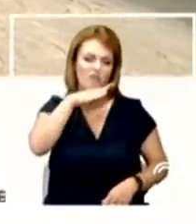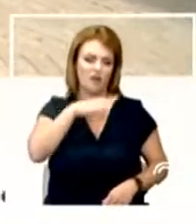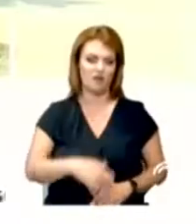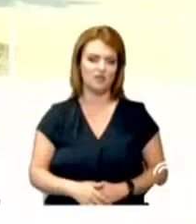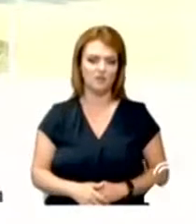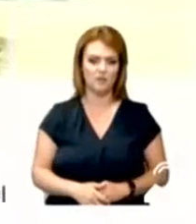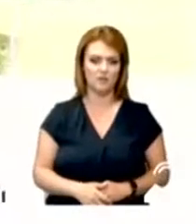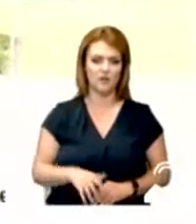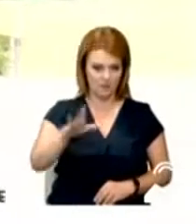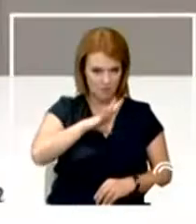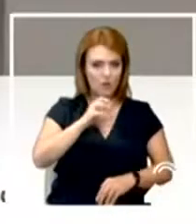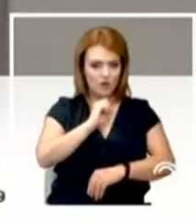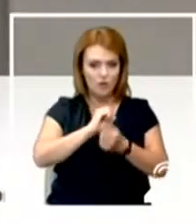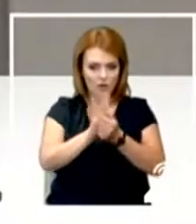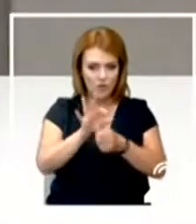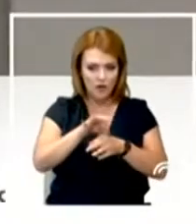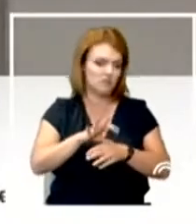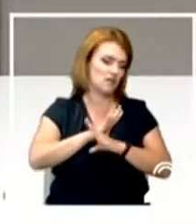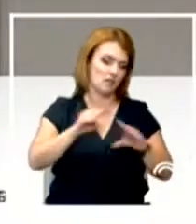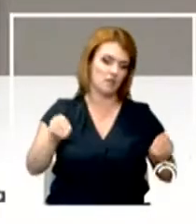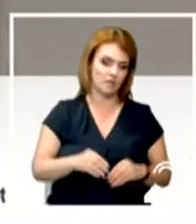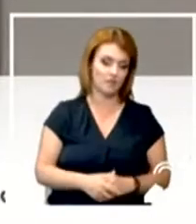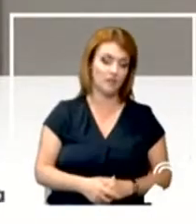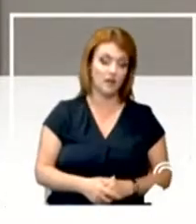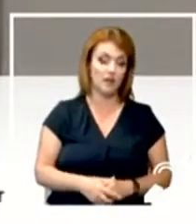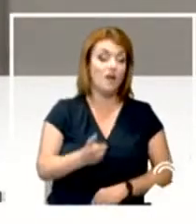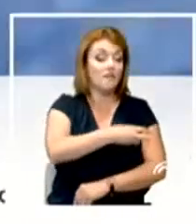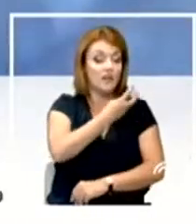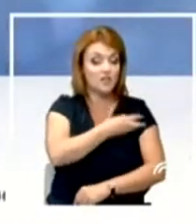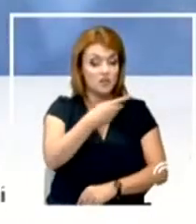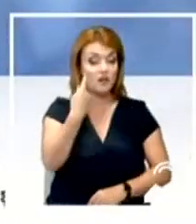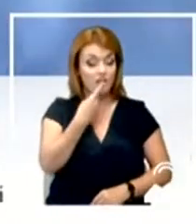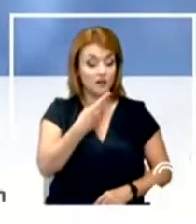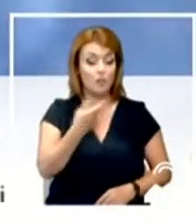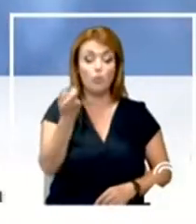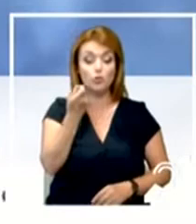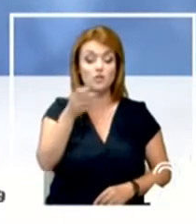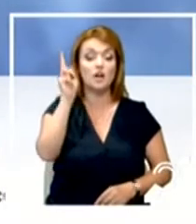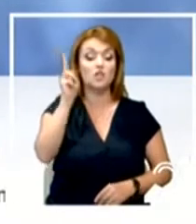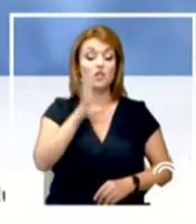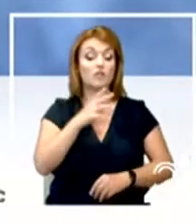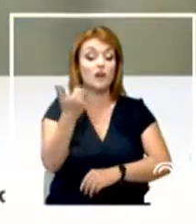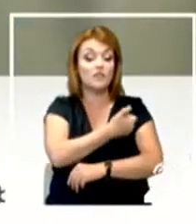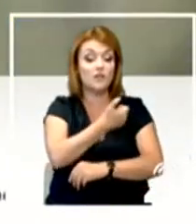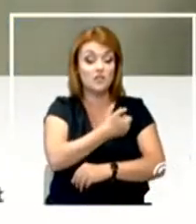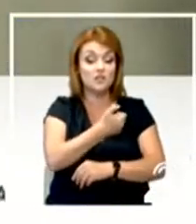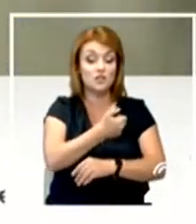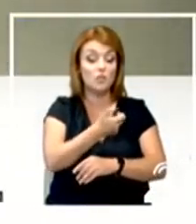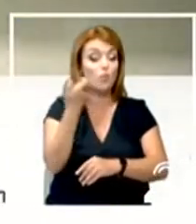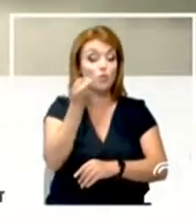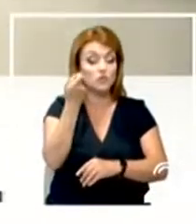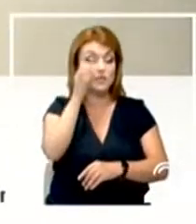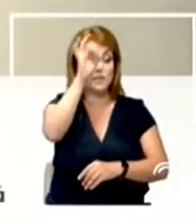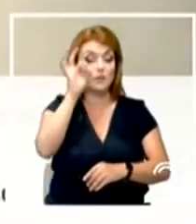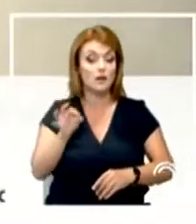COVID? Nu. Cifrele sunt clare, spun medicii. Foarte puțini dintre cei vaccinați au ajuns la ce e mai rău, iar doza suplimentară